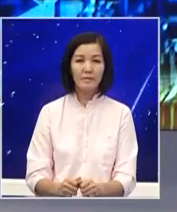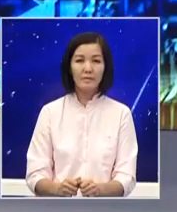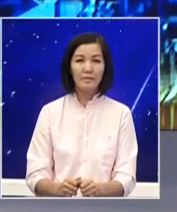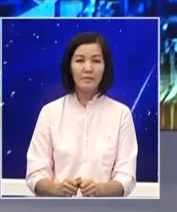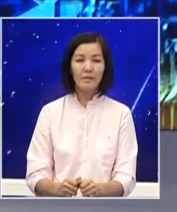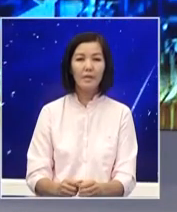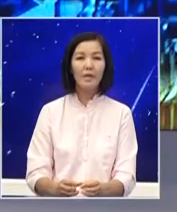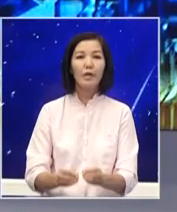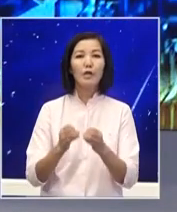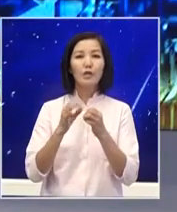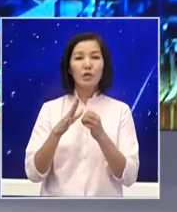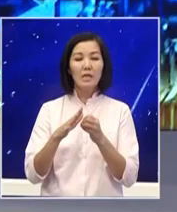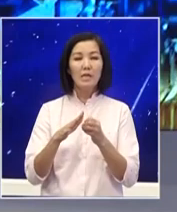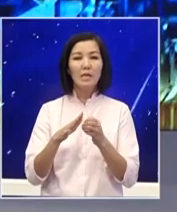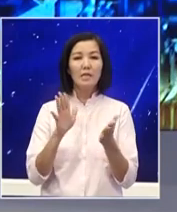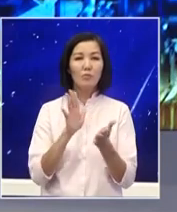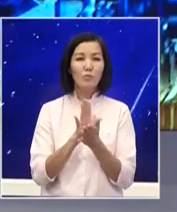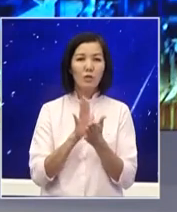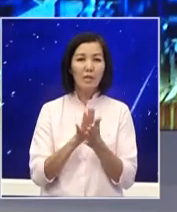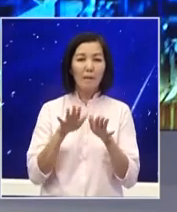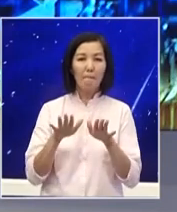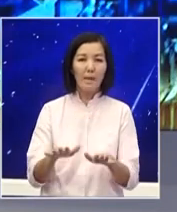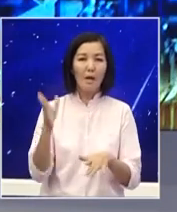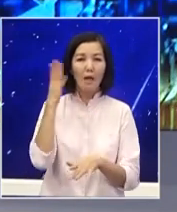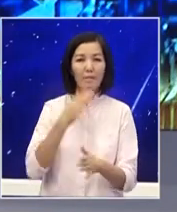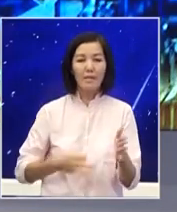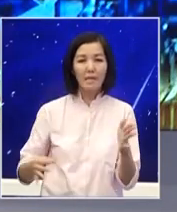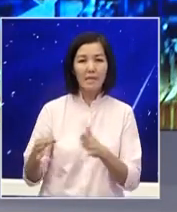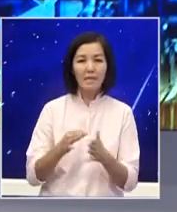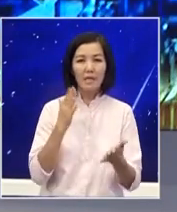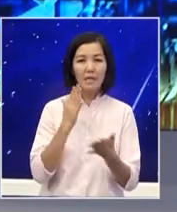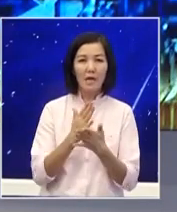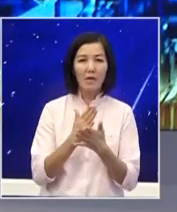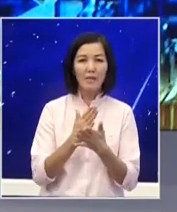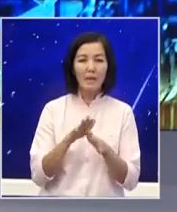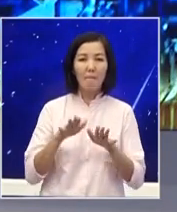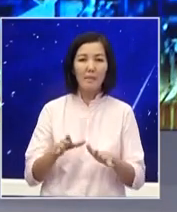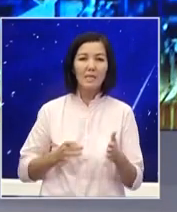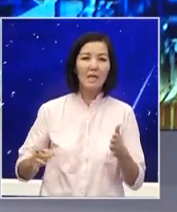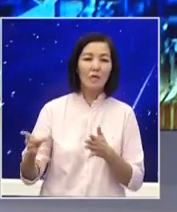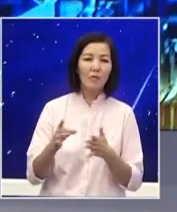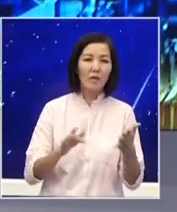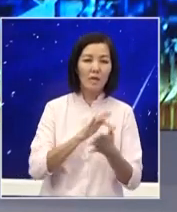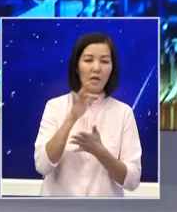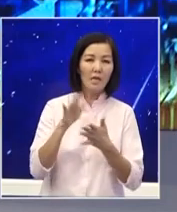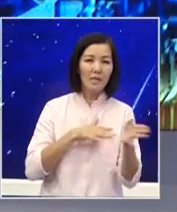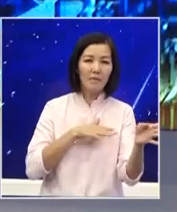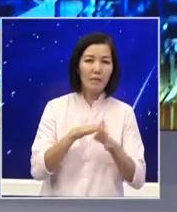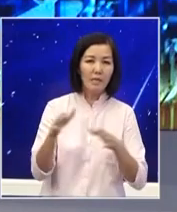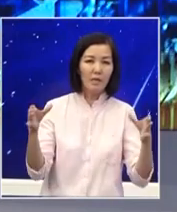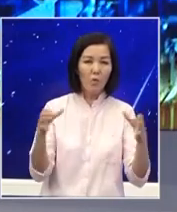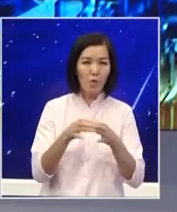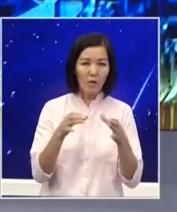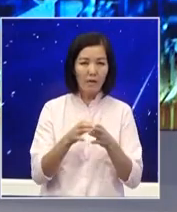полигон сотрудничество 14 мусорных полигонов алматинской области находятся на балансе местных районных и городских исполнительных